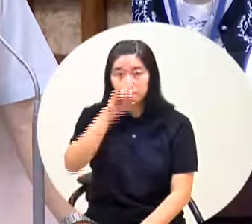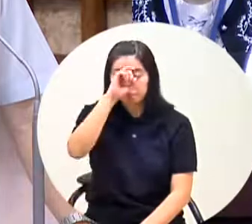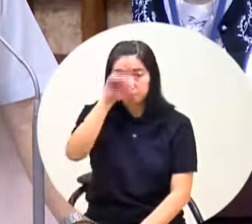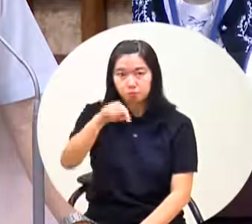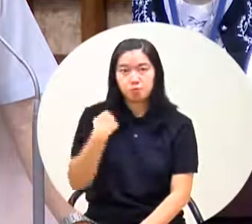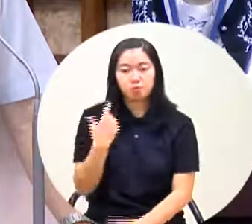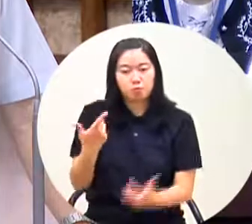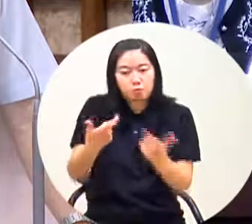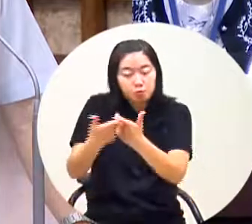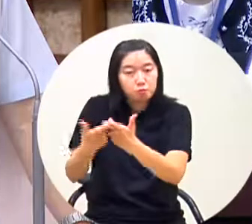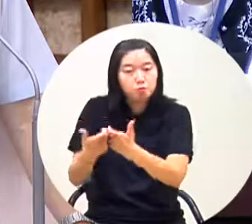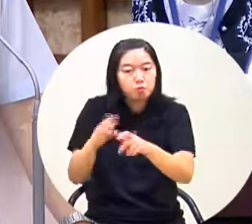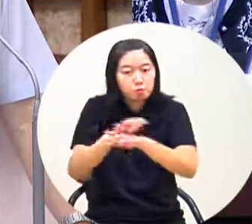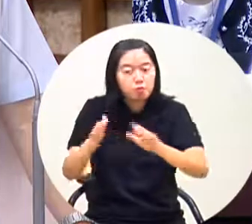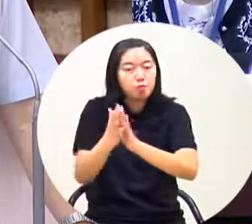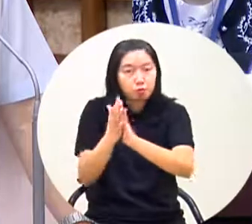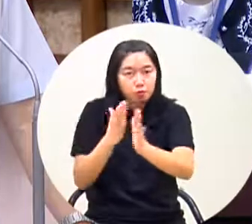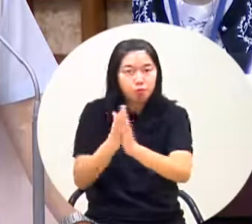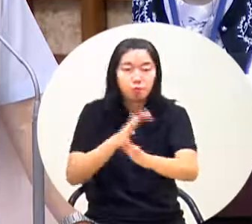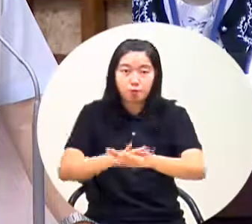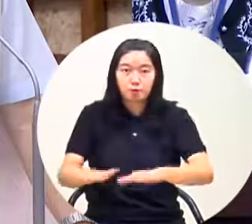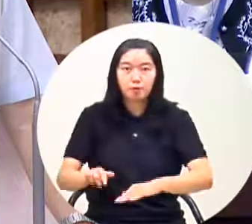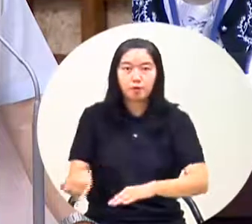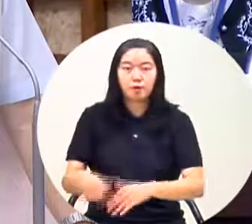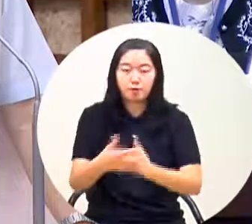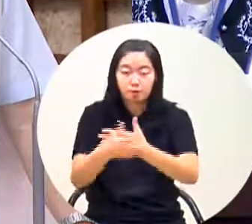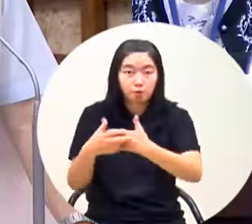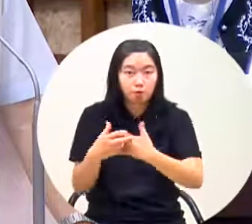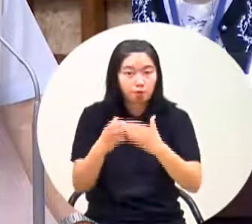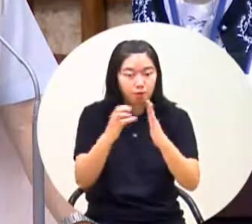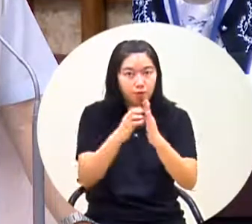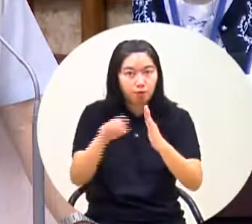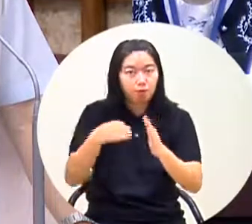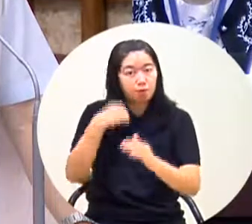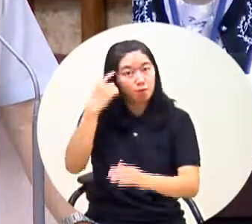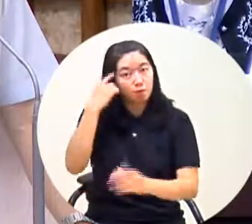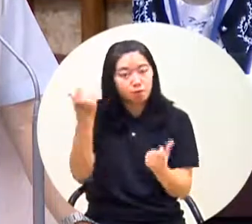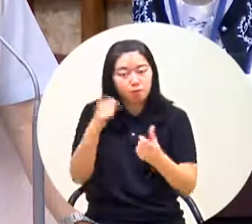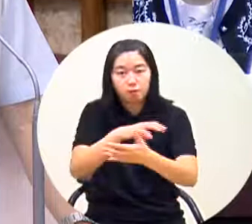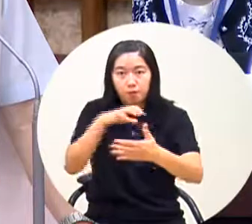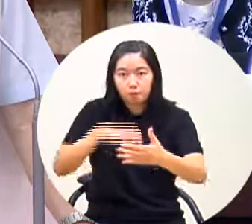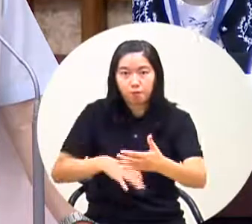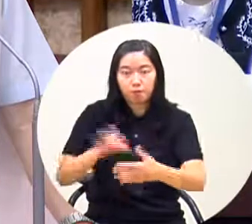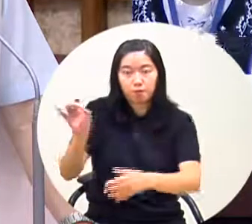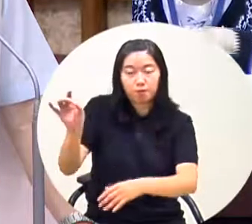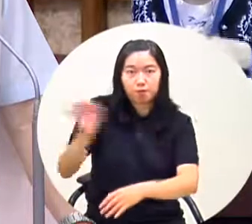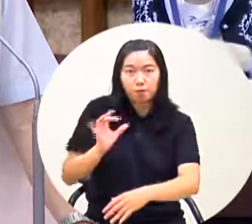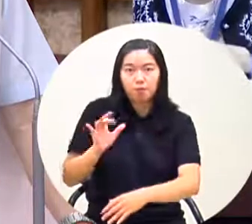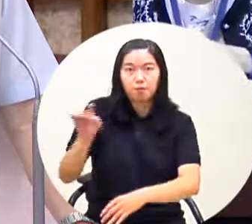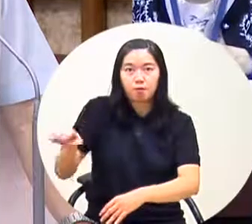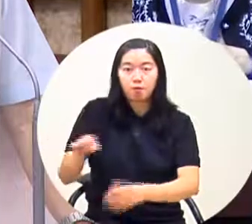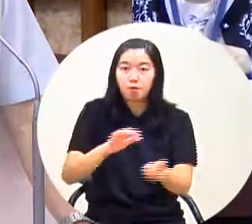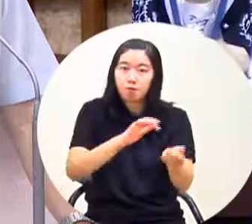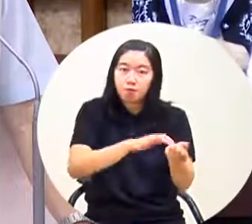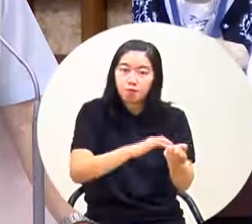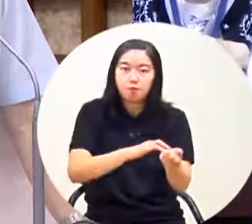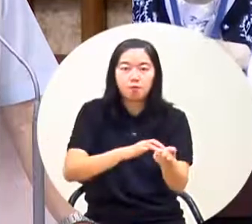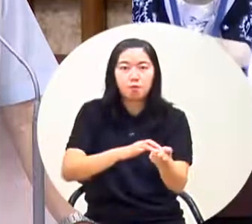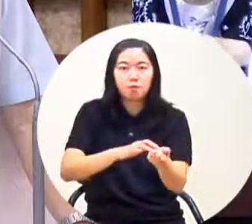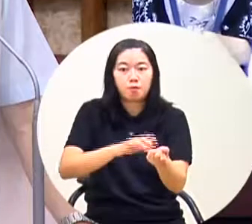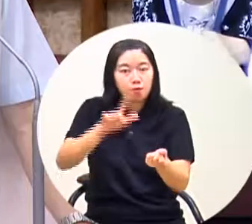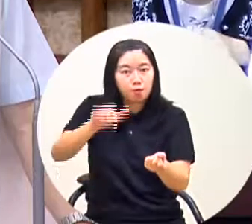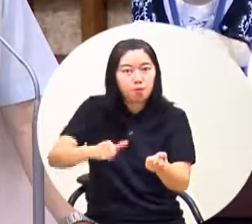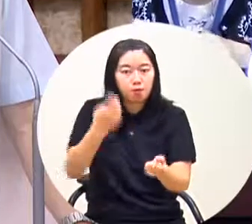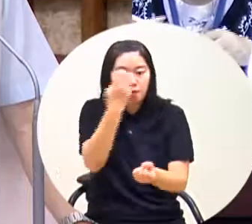吼。那以卫生局来讲，咱是有包括透过咱的迄个医师管理系统去了解讲，包